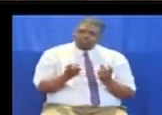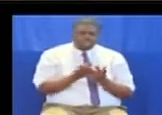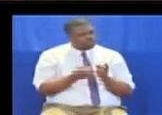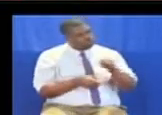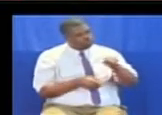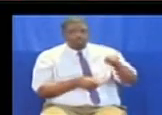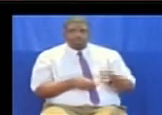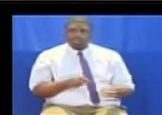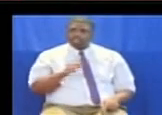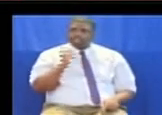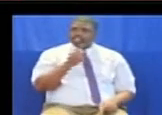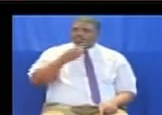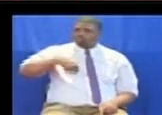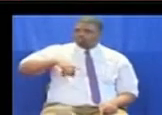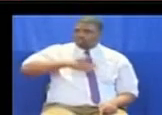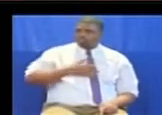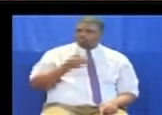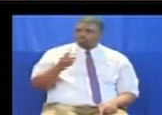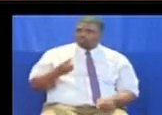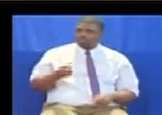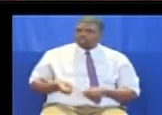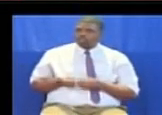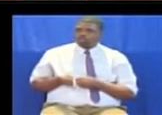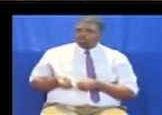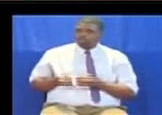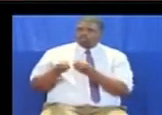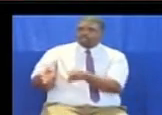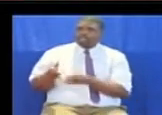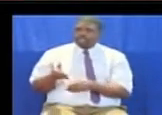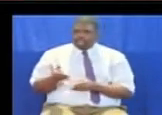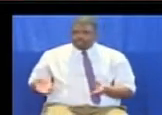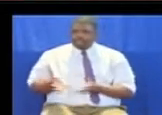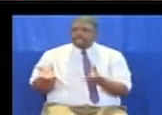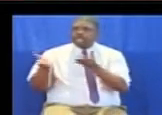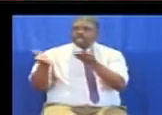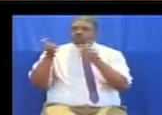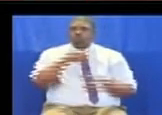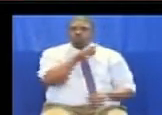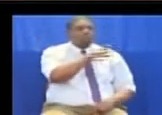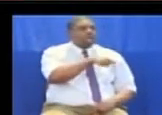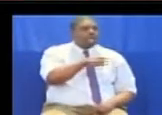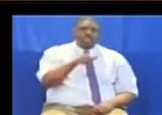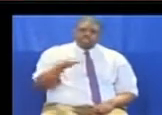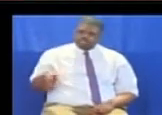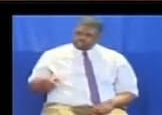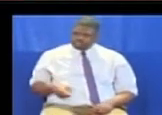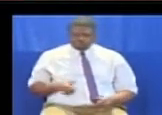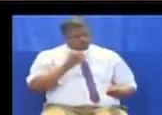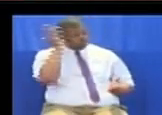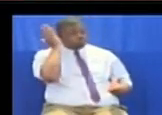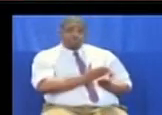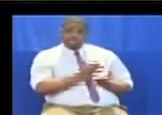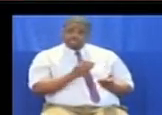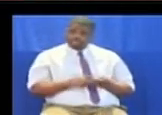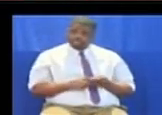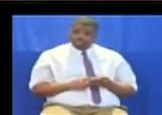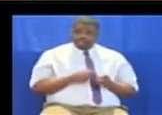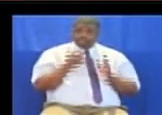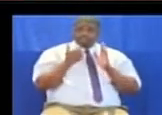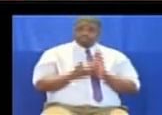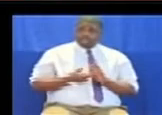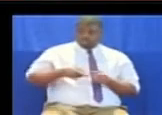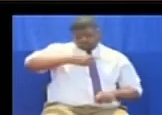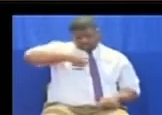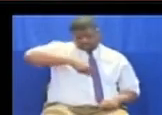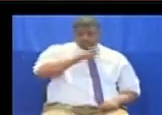tu, ni kusogeza huduma kwa wananchi, kupeleka maendeleo kwa wananchi. Na ukweli mheshimiwa spika, ingekuwa sisi